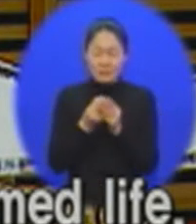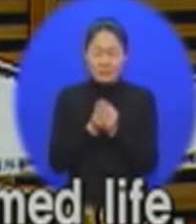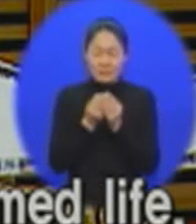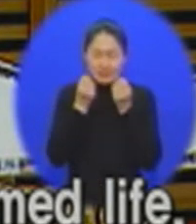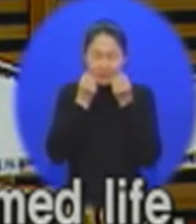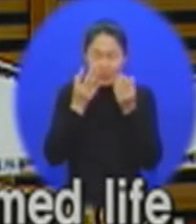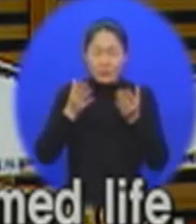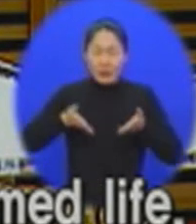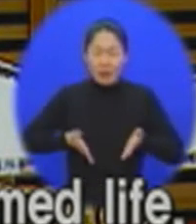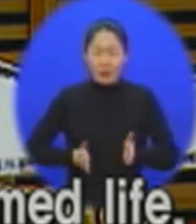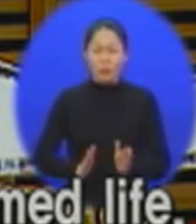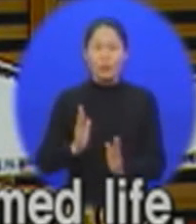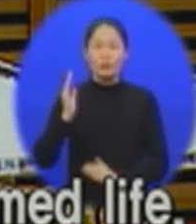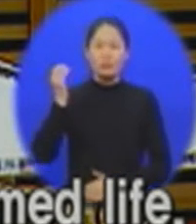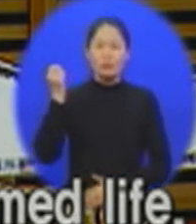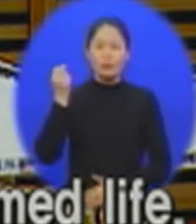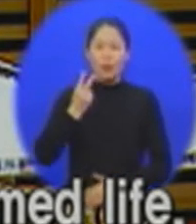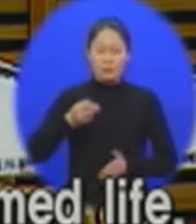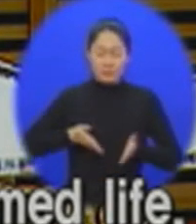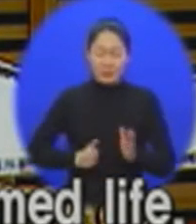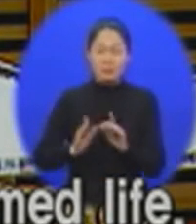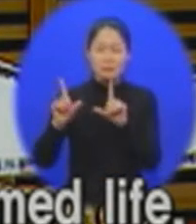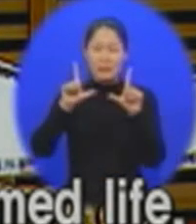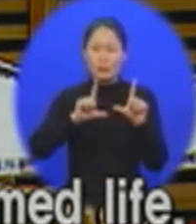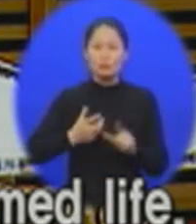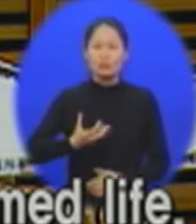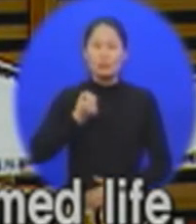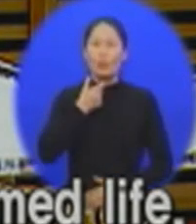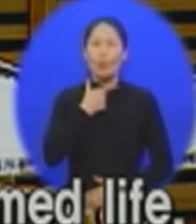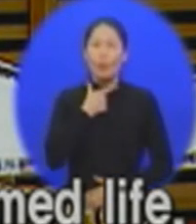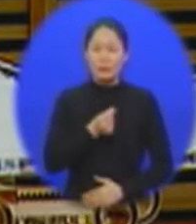원한다는 말씀을 하고 있는 겁니다